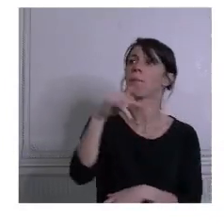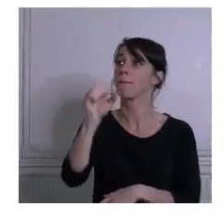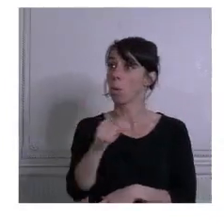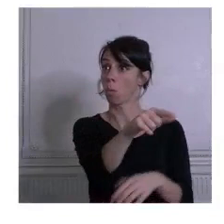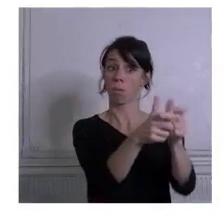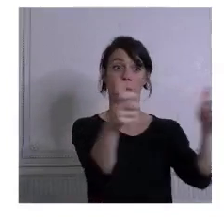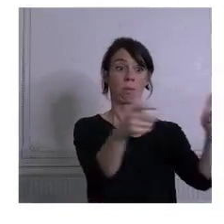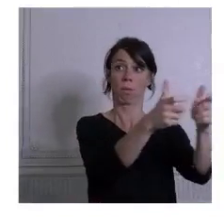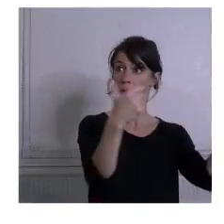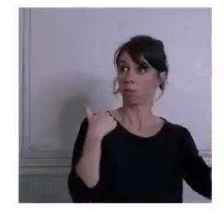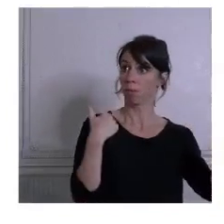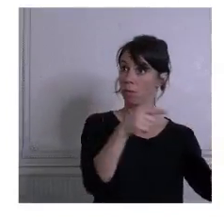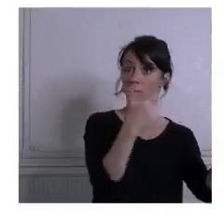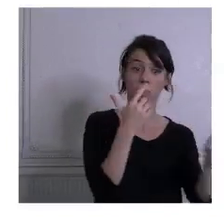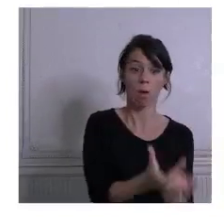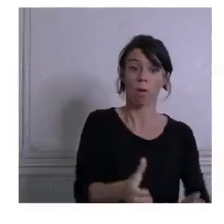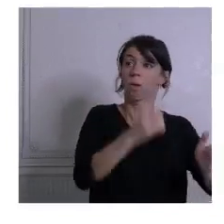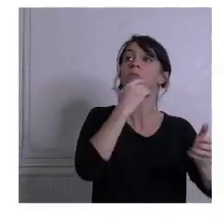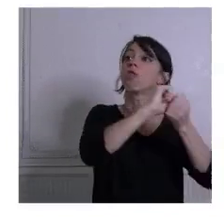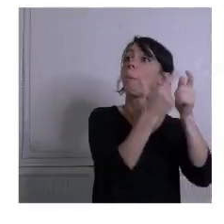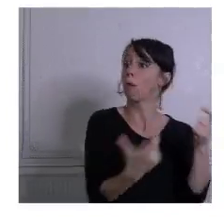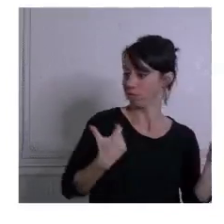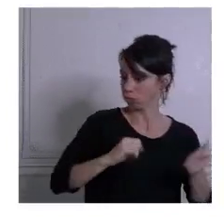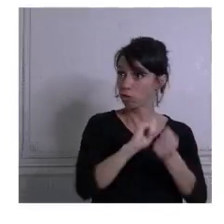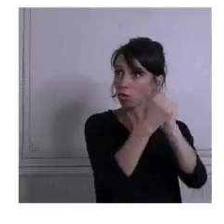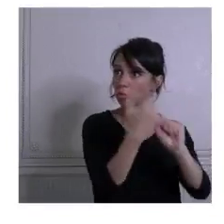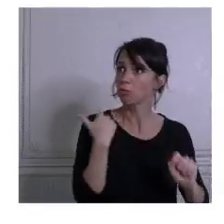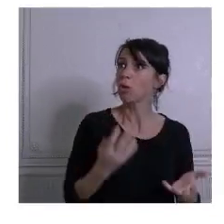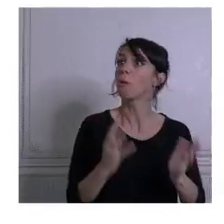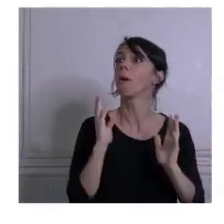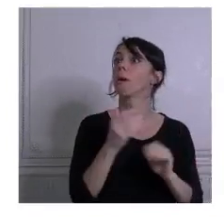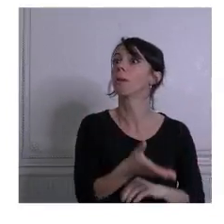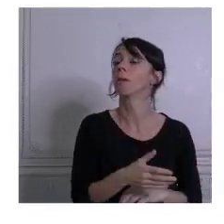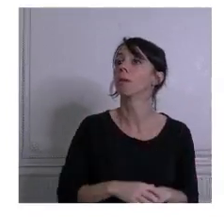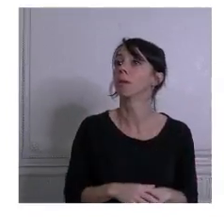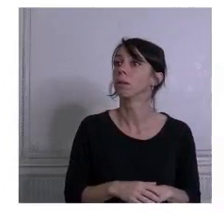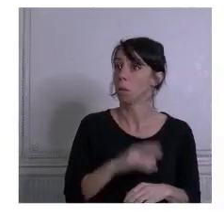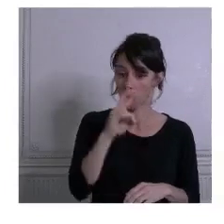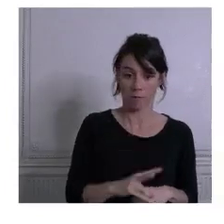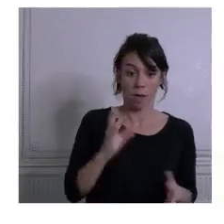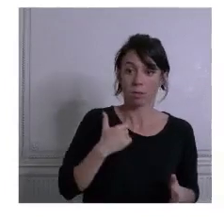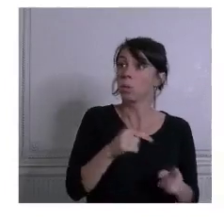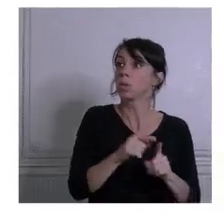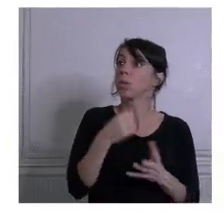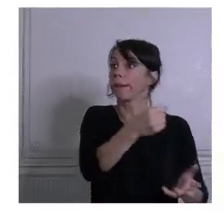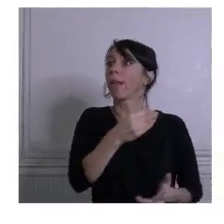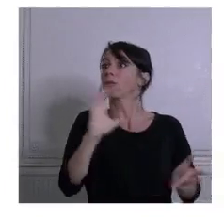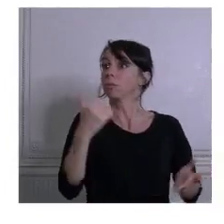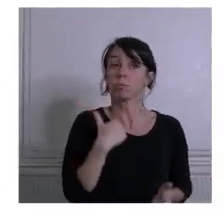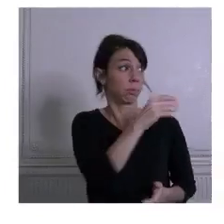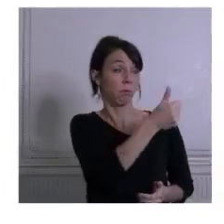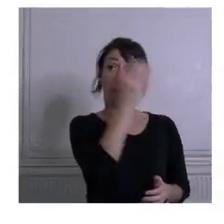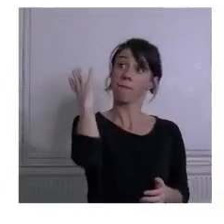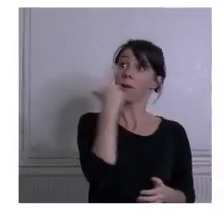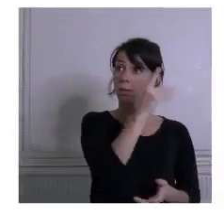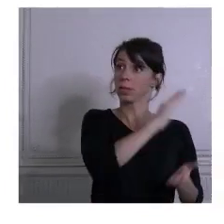de savoir ce que l'État allait vous proposer. C'est normal, c'est votre groupe, enfin, votre groupe politique. Moi, j'aurais préféré que Talence, puisqu'on est toujours